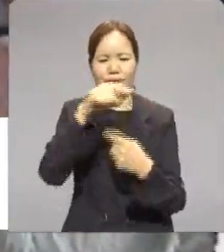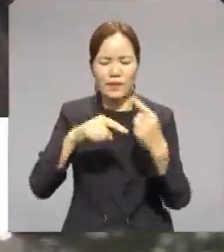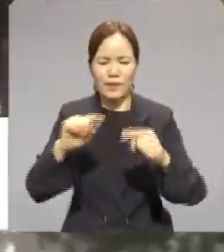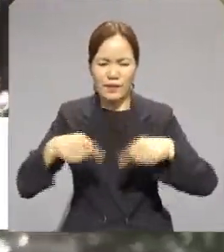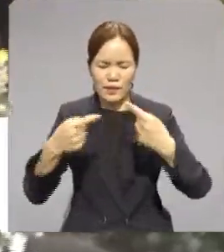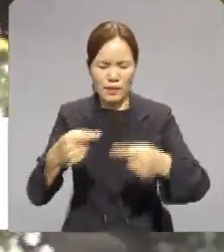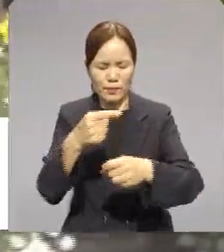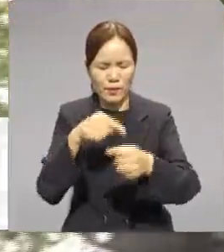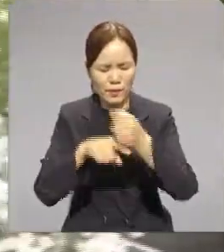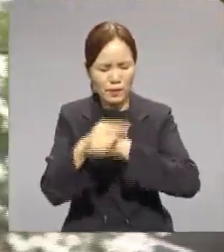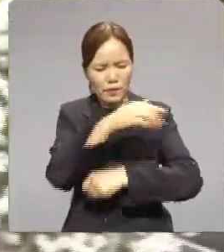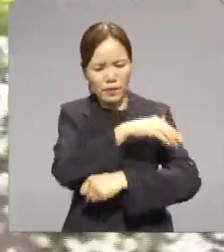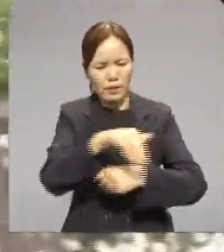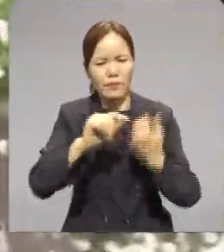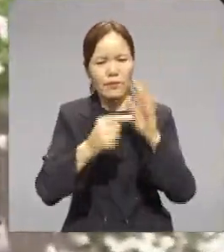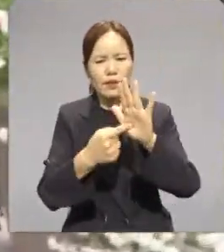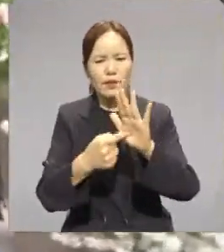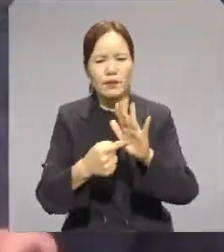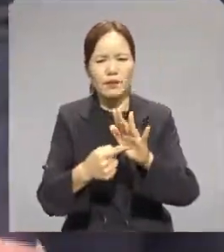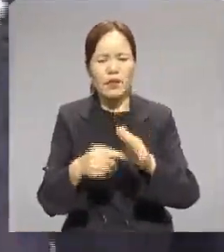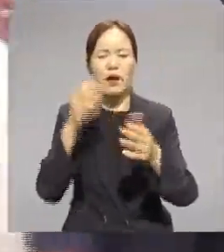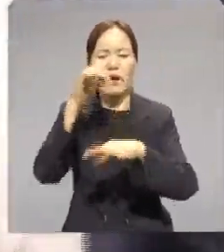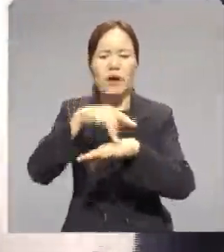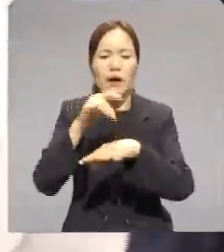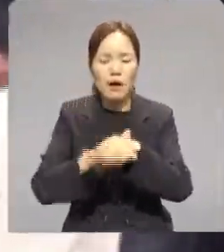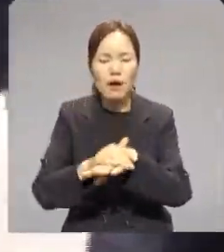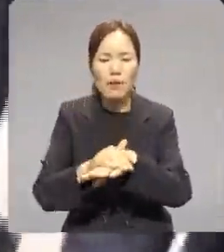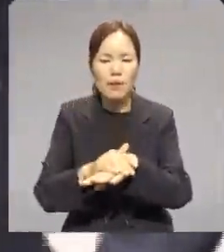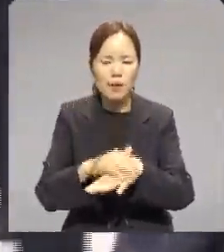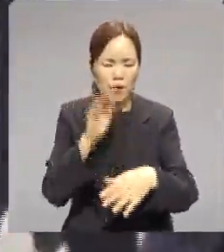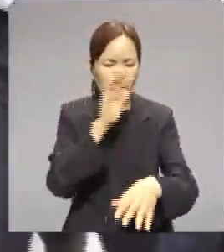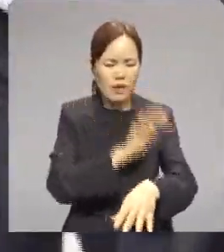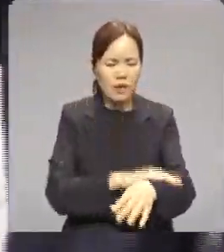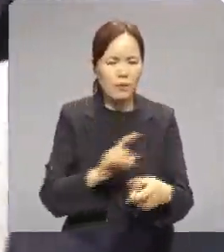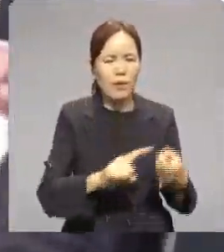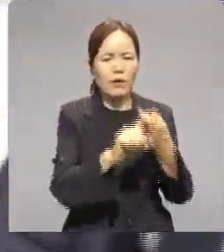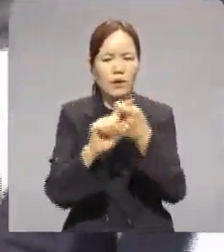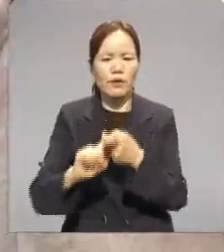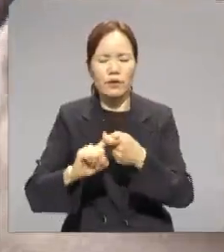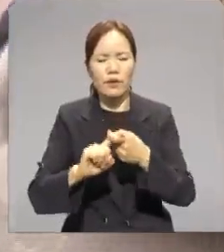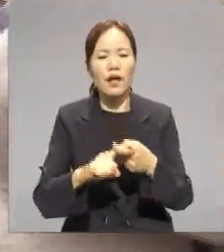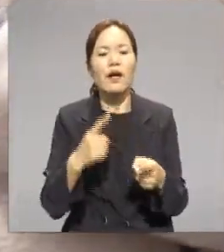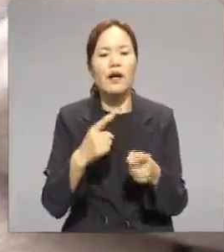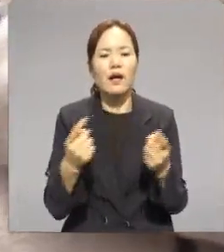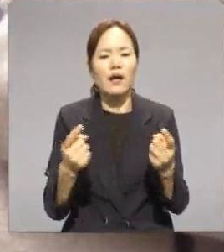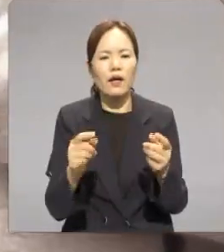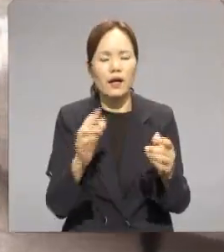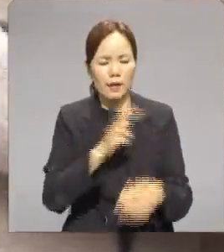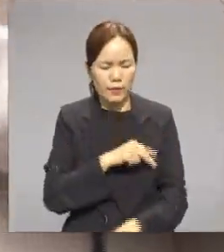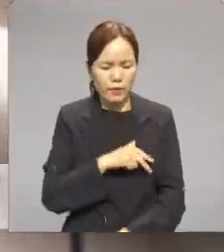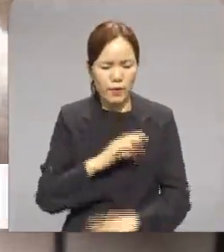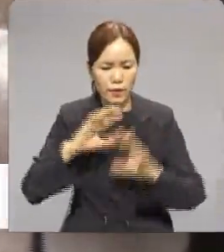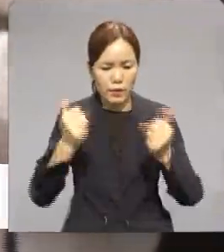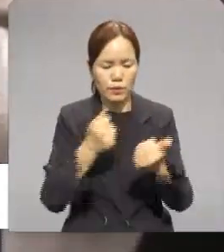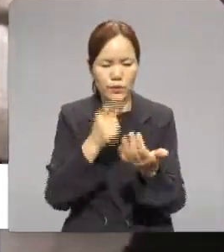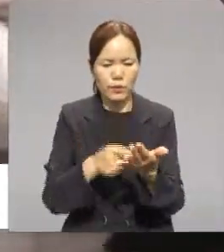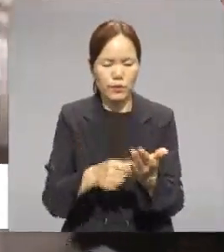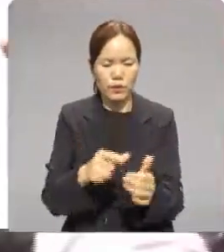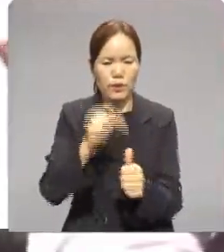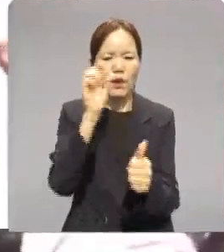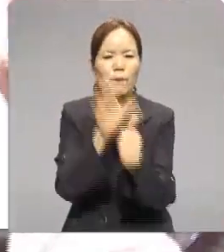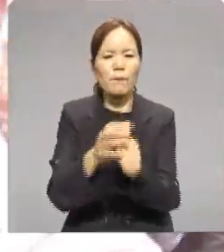밝혔습니다. 관례대로라면 마크롱 대통령은 좌파연합 출신을 총리로 임명해야 합니다. 다만 마크롱